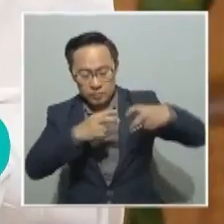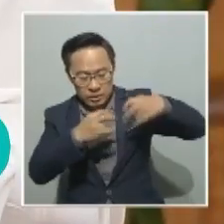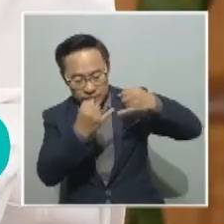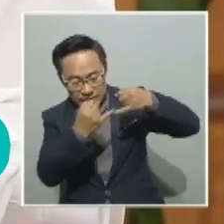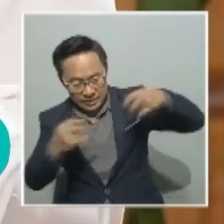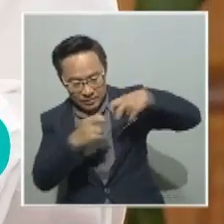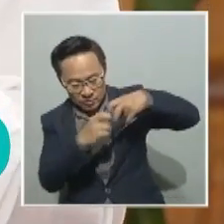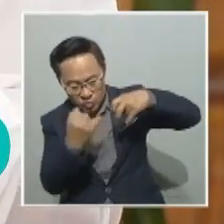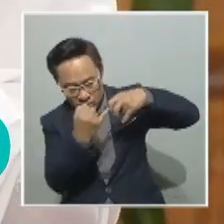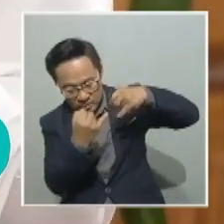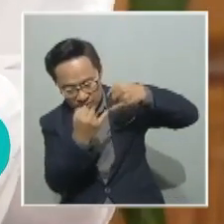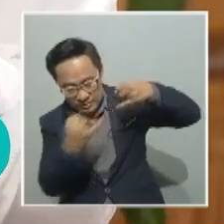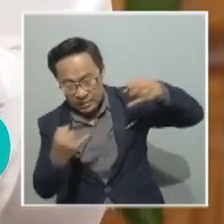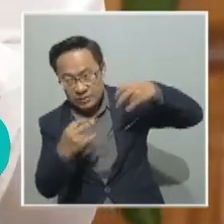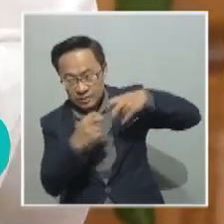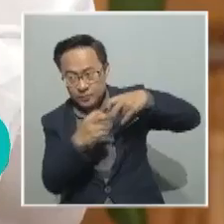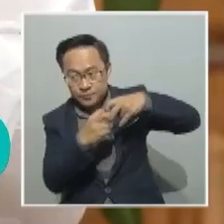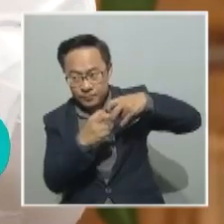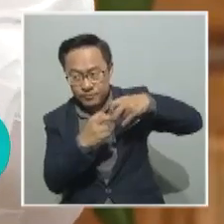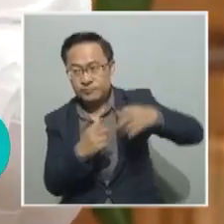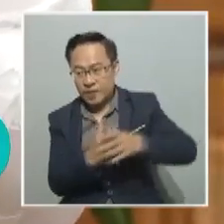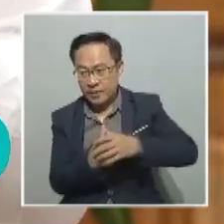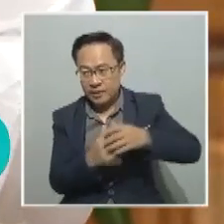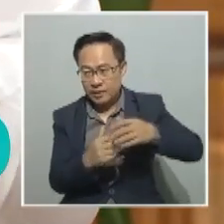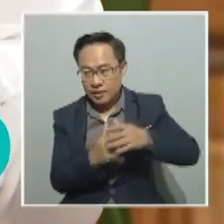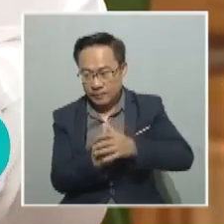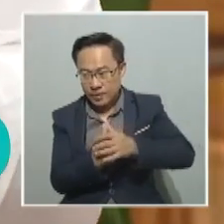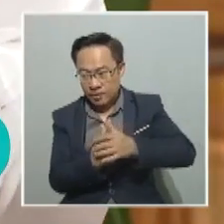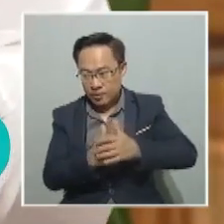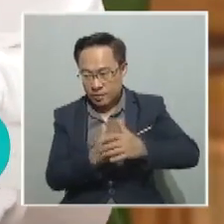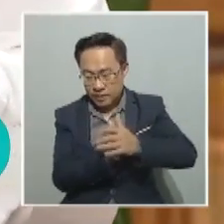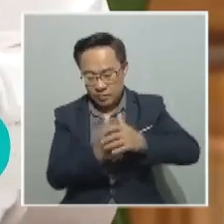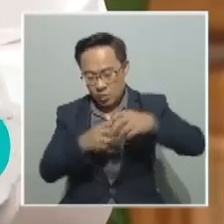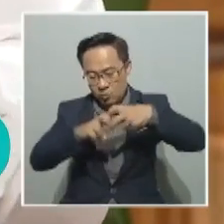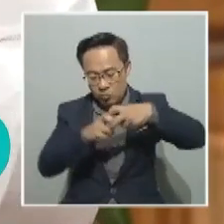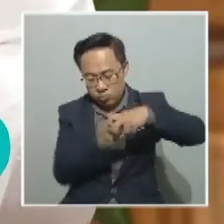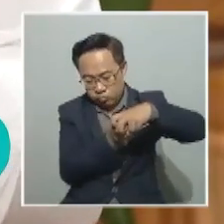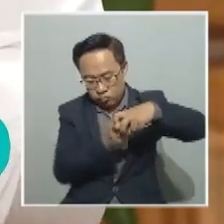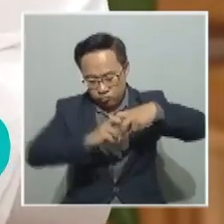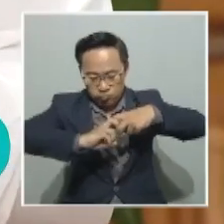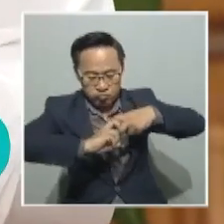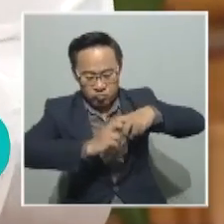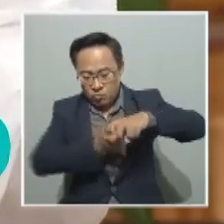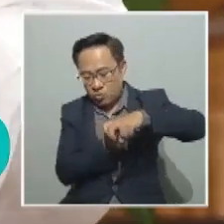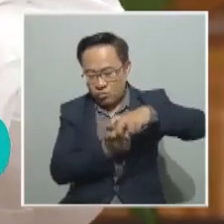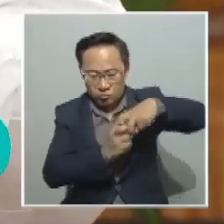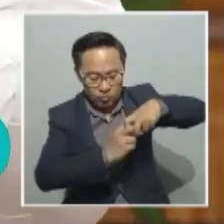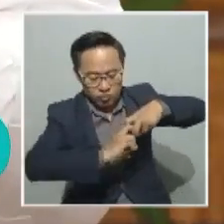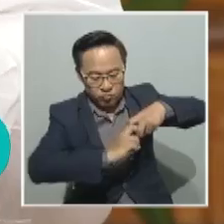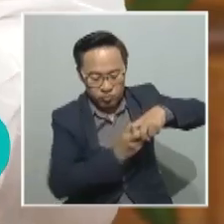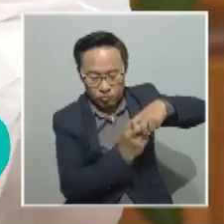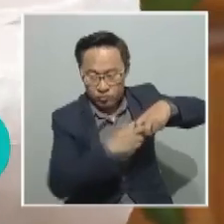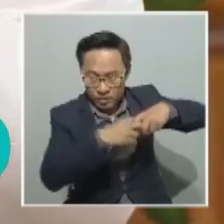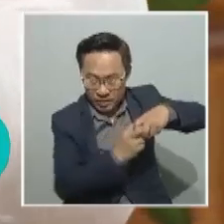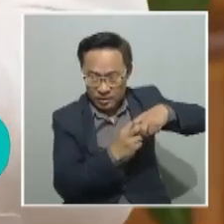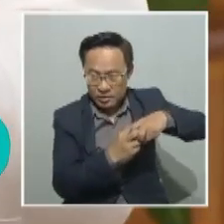ระหว่างตรงสะบักกับตรงไหล่เน ี่ ยสังเกตนะพอเวลากระดูกมันขึ้นมาเนี่ยมันจะใกล้กันมากเลยถูกไหมฮะช่องเนี้ยช่องเนี้ยพอเ